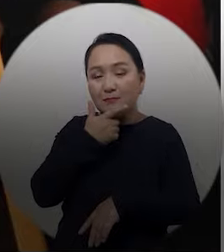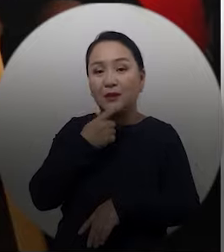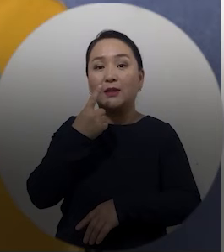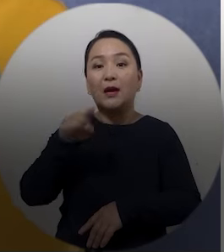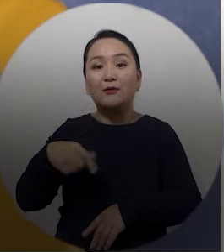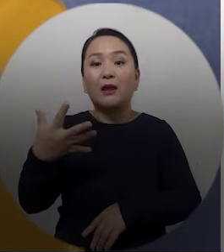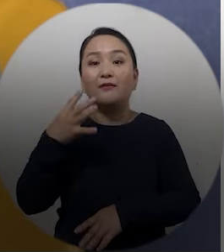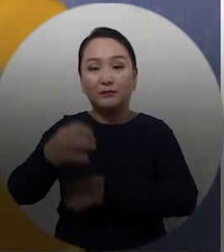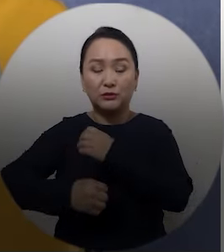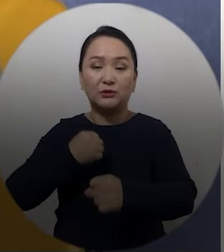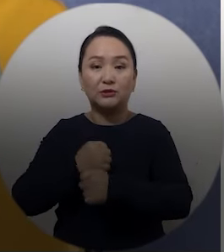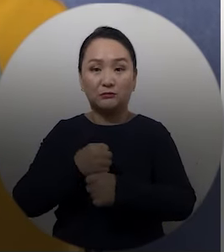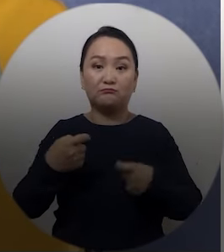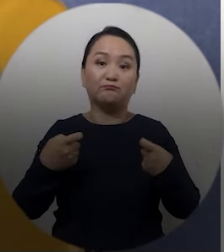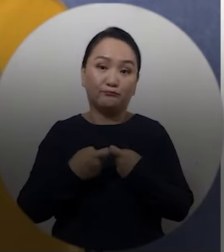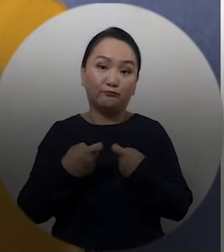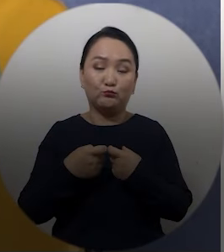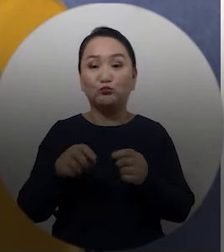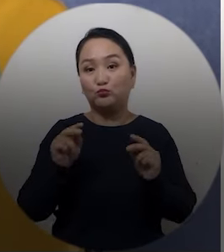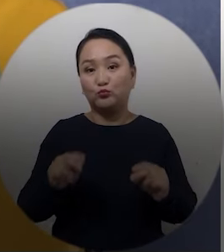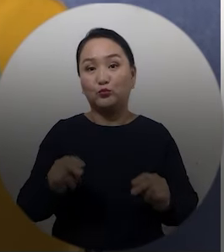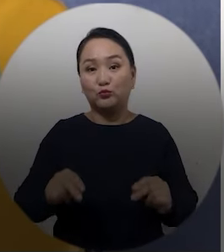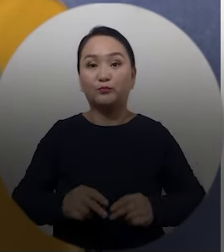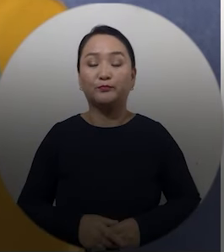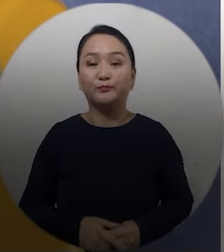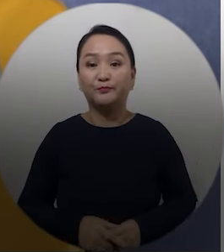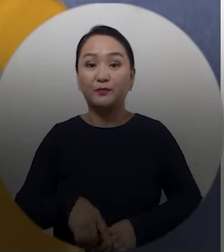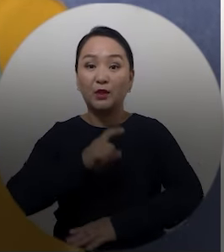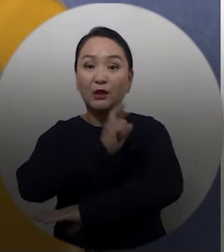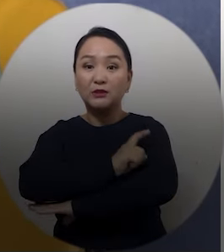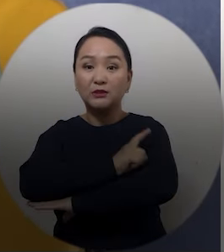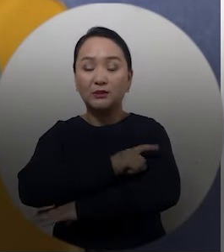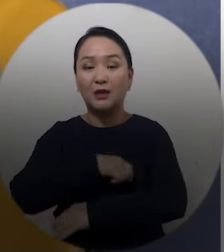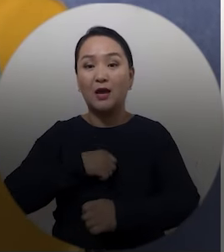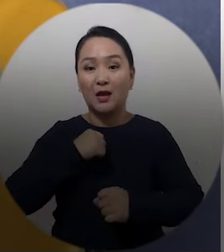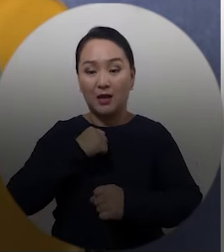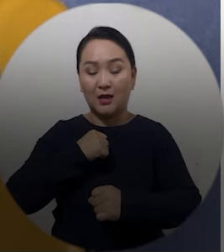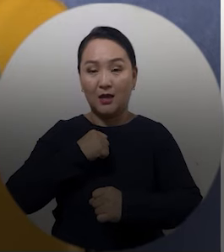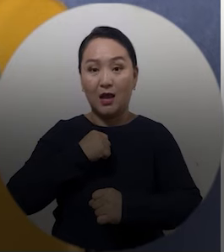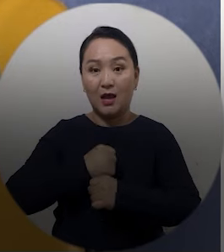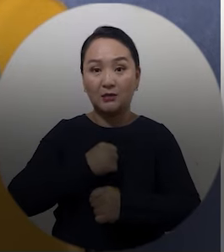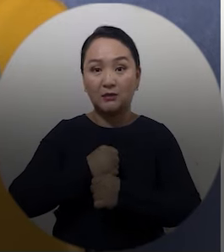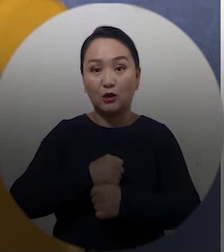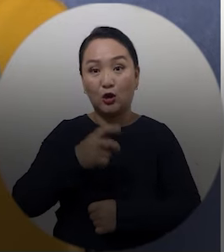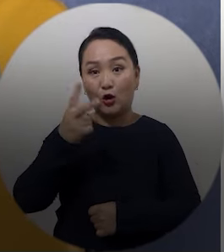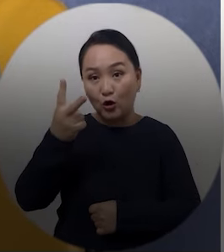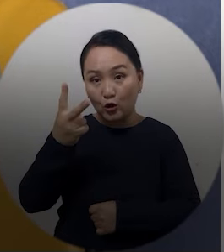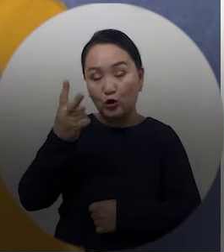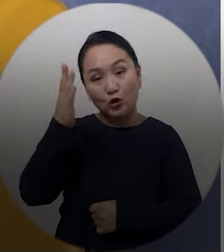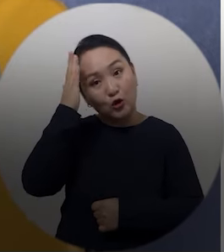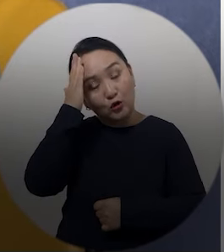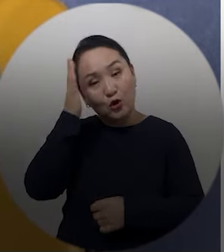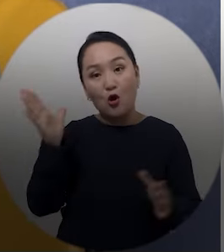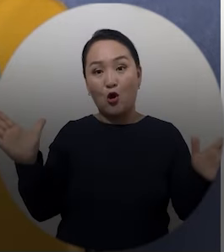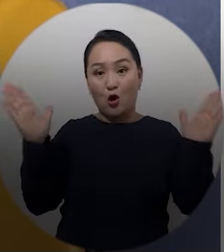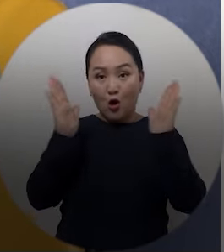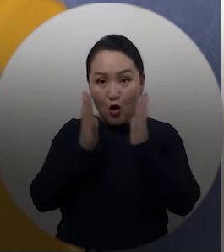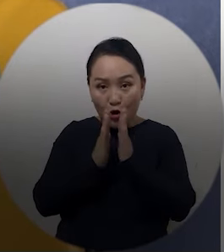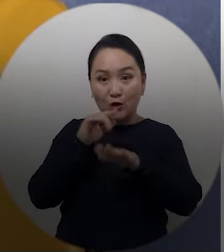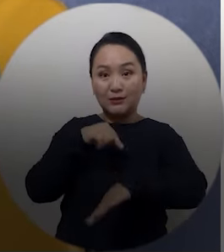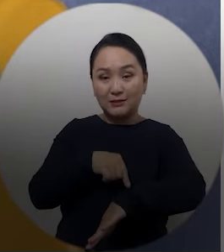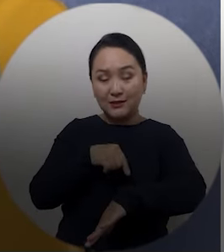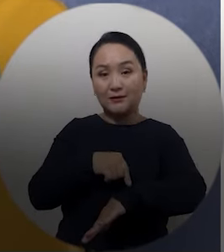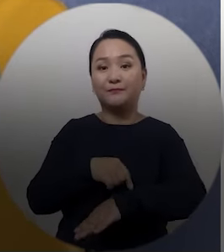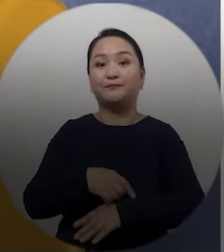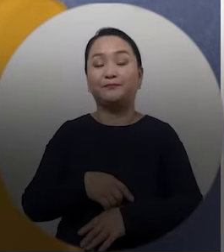багтад сурах боломжтой. А хичээл маань ажлын 3 одоо ажлын 2 өдөрт оройгоор дандаа